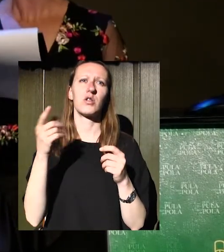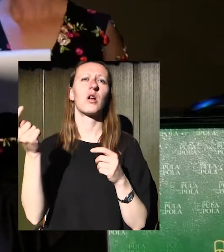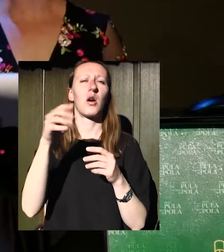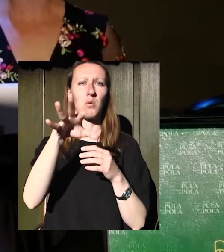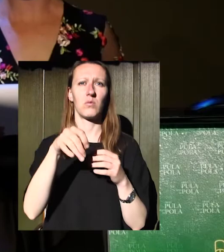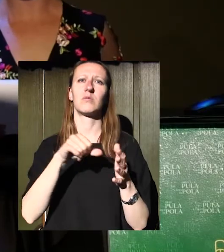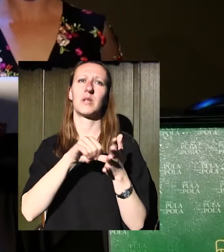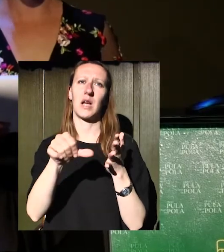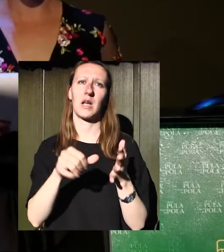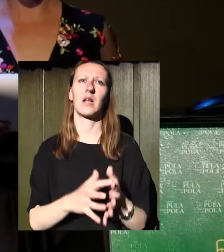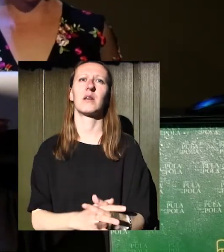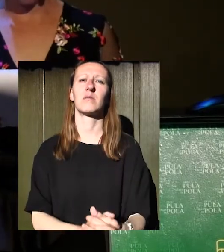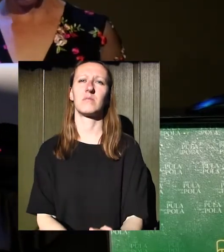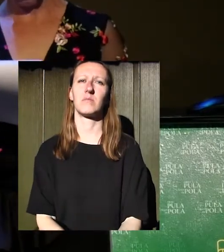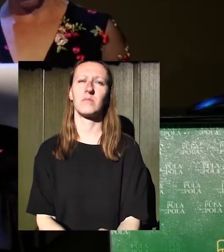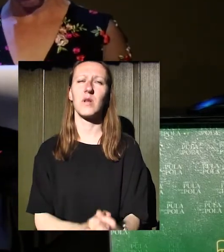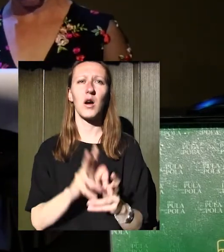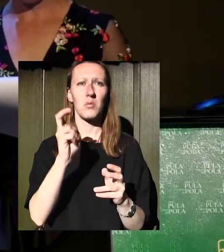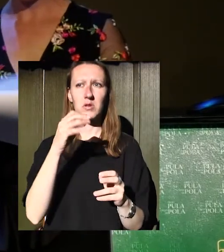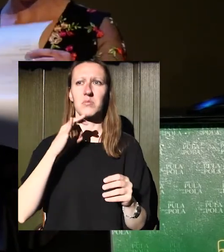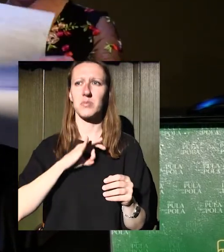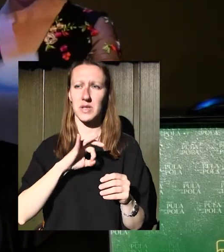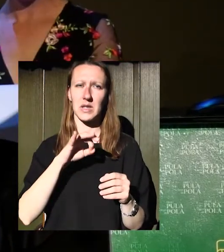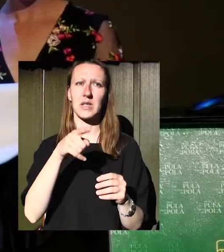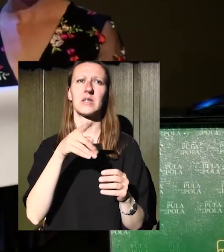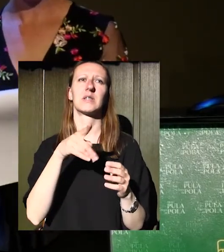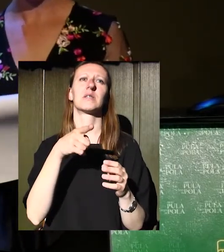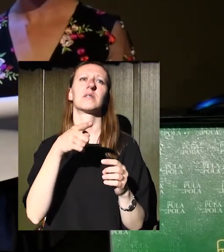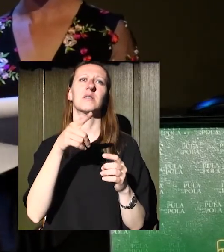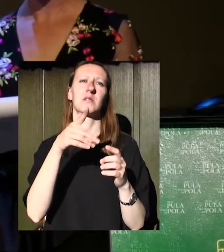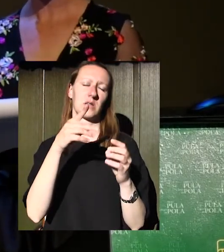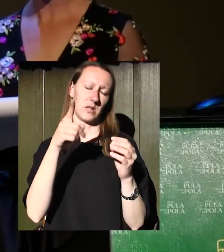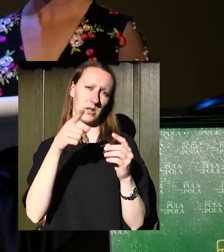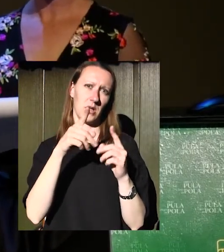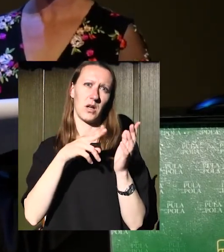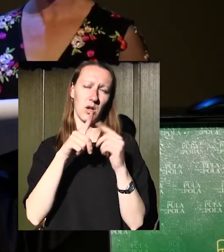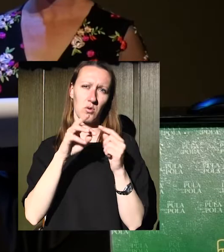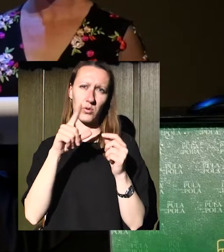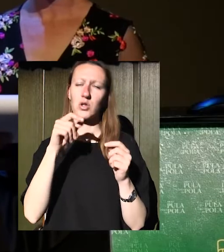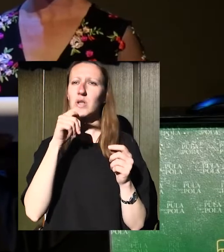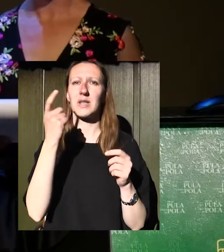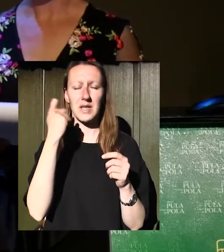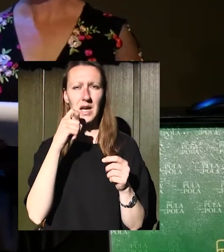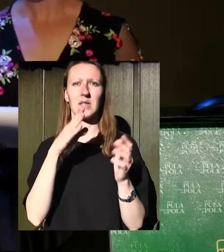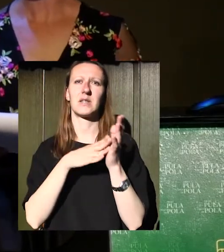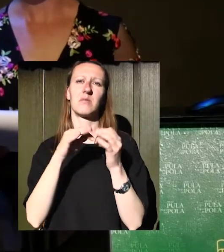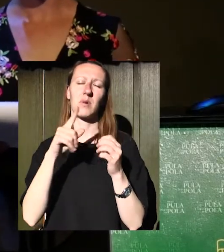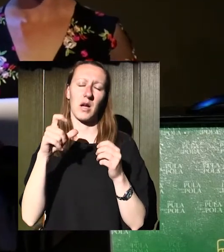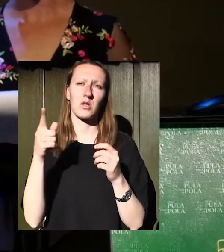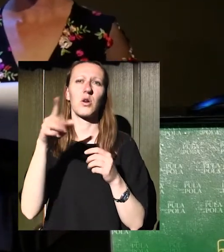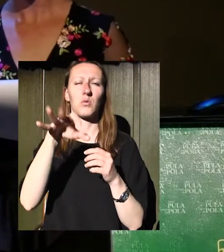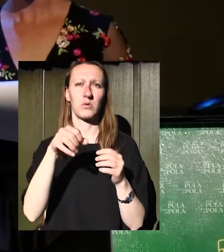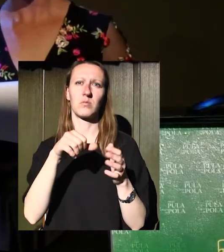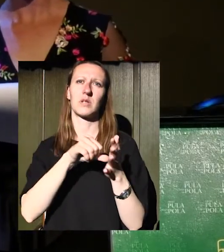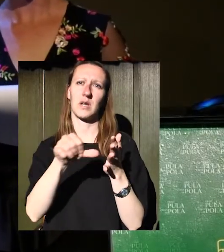Maršić, da preuzmu nagrade. Invitiamo la presidente della SAC, la signora Bojana Turčić, e la segretaria Ljiljana